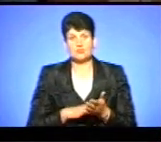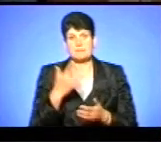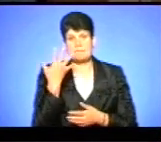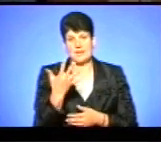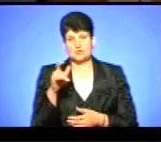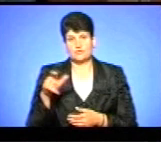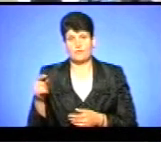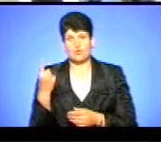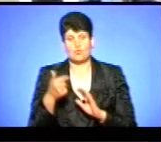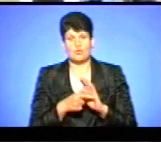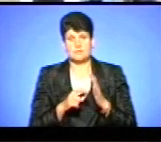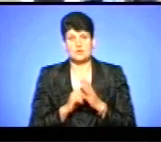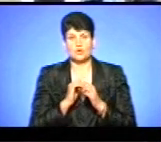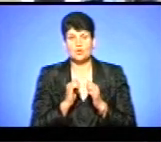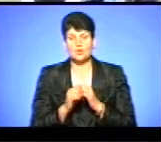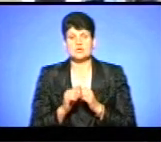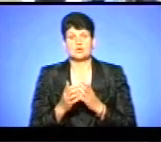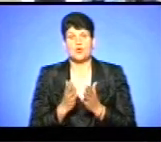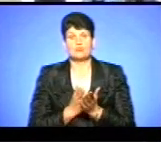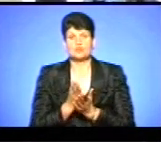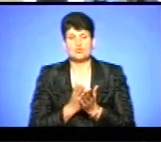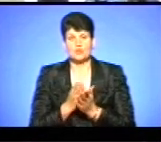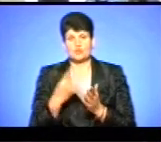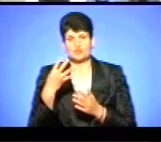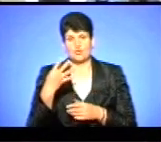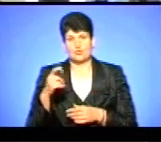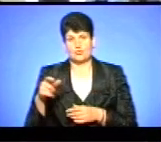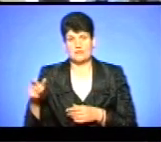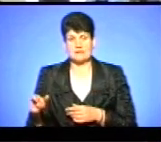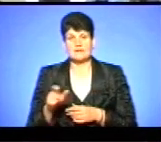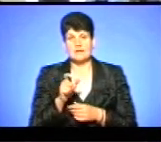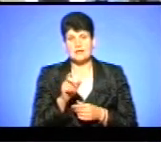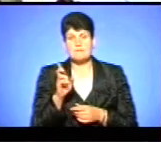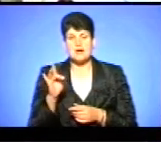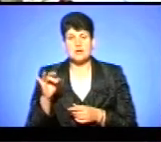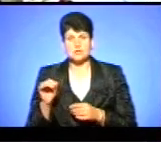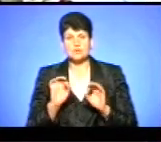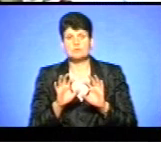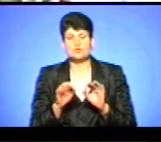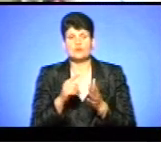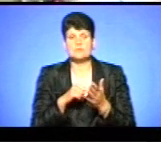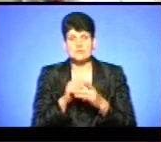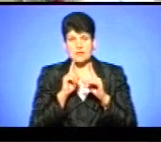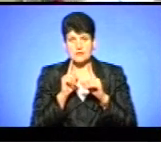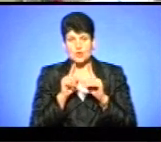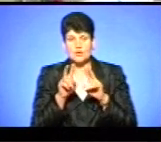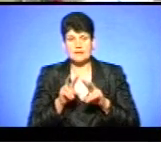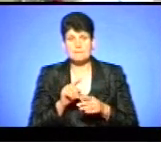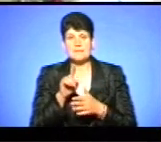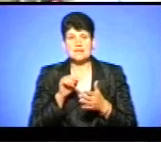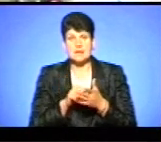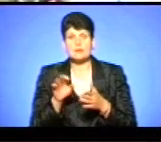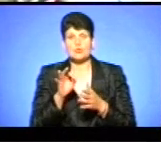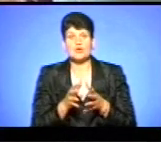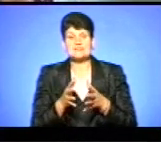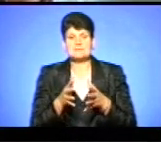працівників в одному кабінеті. Кожен з них щодня обслуговує до 40 людей. Євгенія Береш розповіла, що у міській раді розглядають питання про